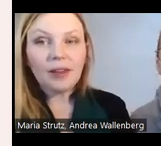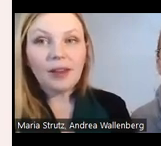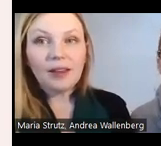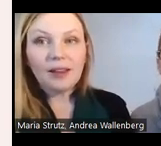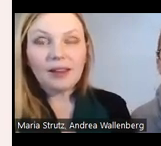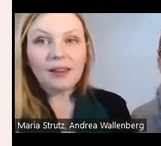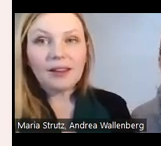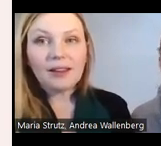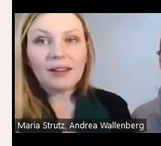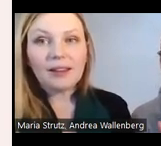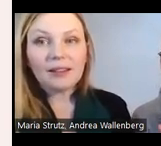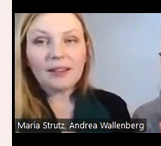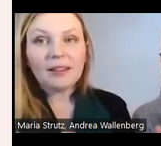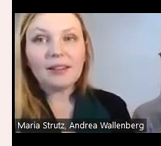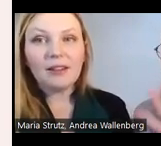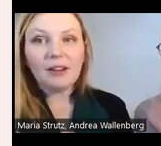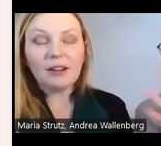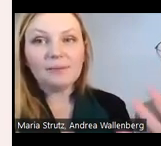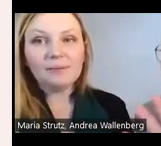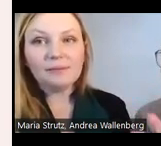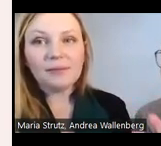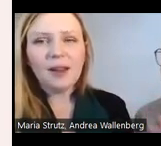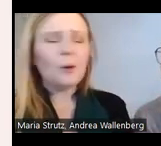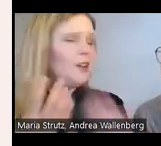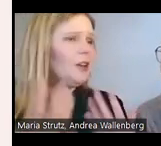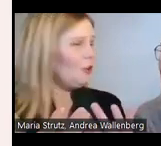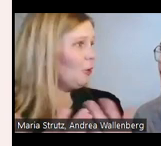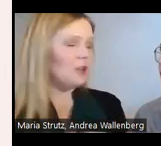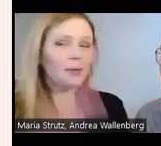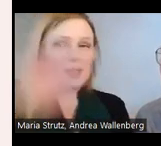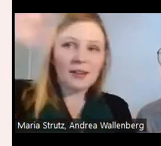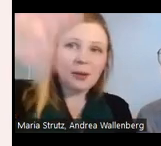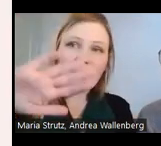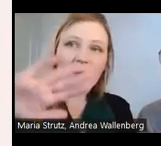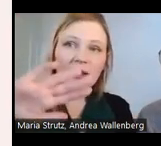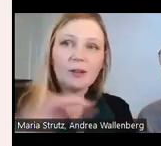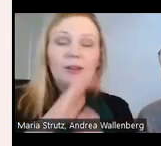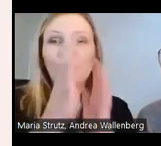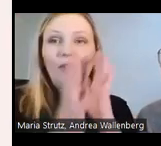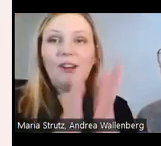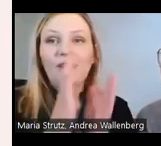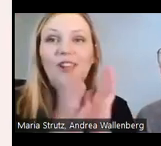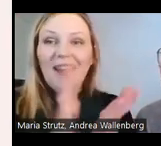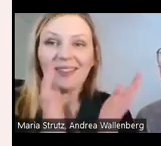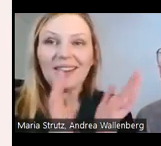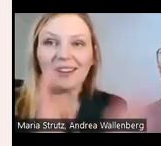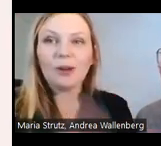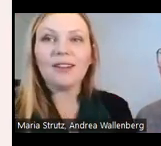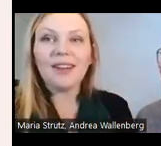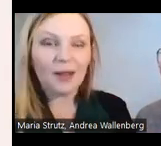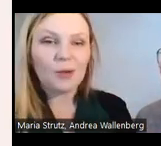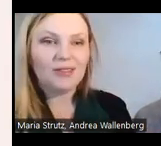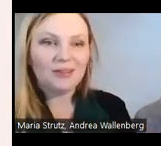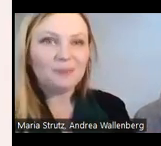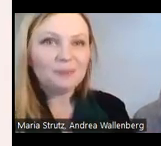skapa sig en miljö. Man pratar om sagan. Man skapar sagan tillsammans. Och det gör det också. När man sätter upp de här bilderna. Då frigör ni er hem dig till att